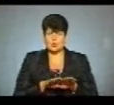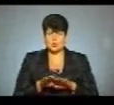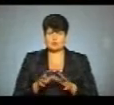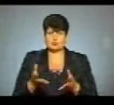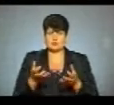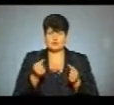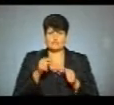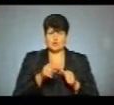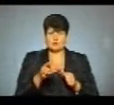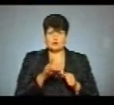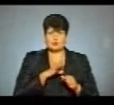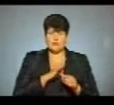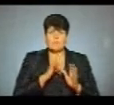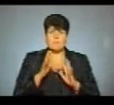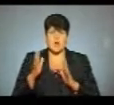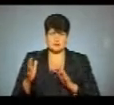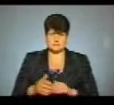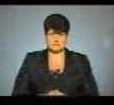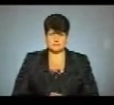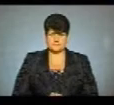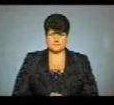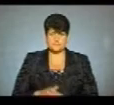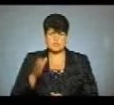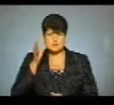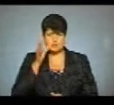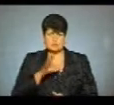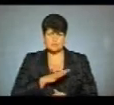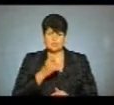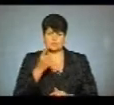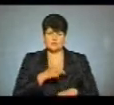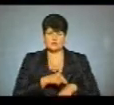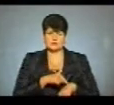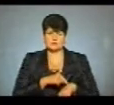був влаштований парк. Слухання тривали годину.